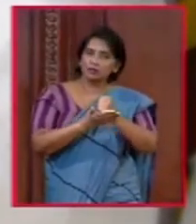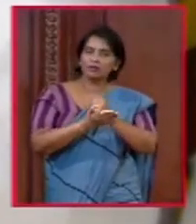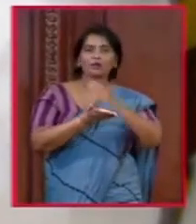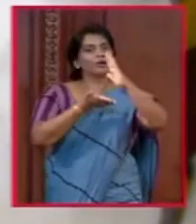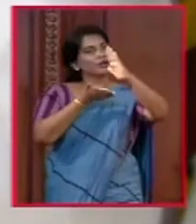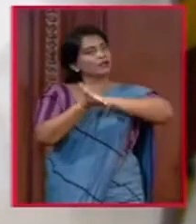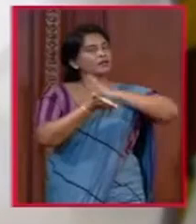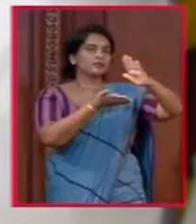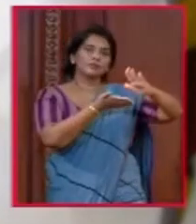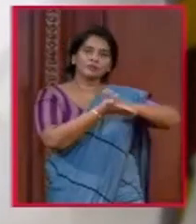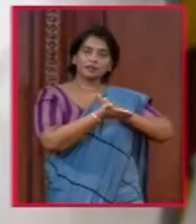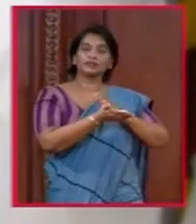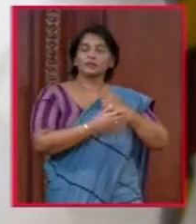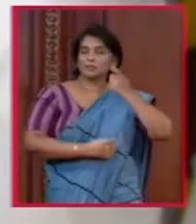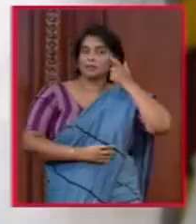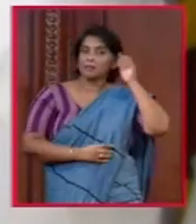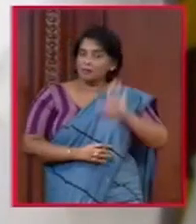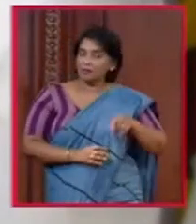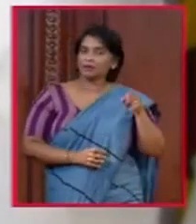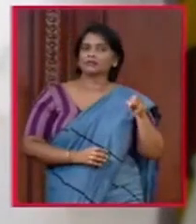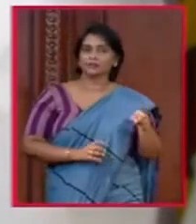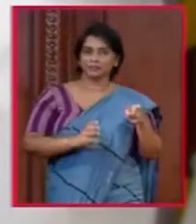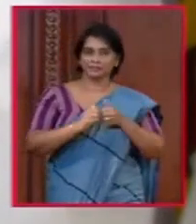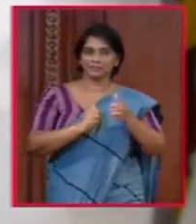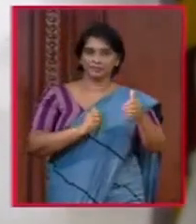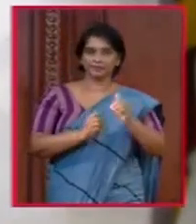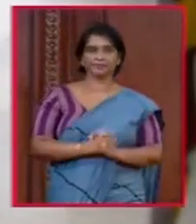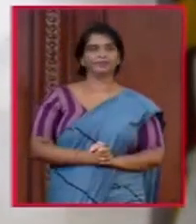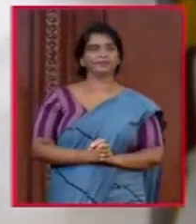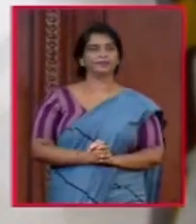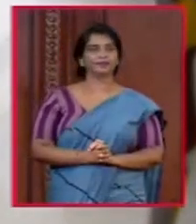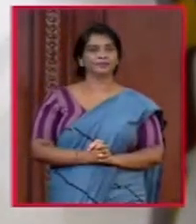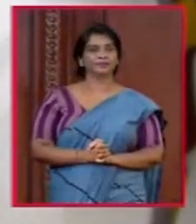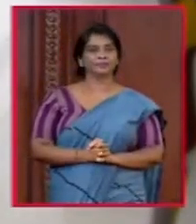සහය අපේක්ෂා කරන ඒ වගකීම ඉටු කිරීම වෙනුවෙන්.